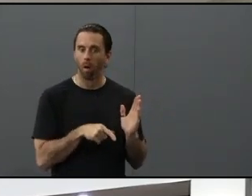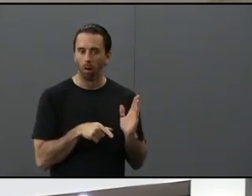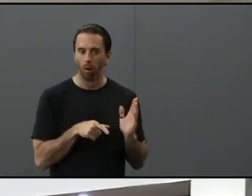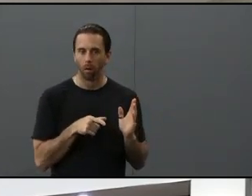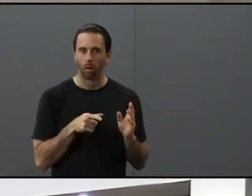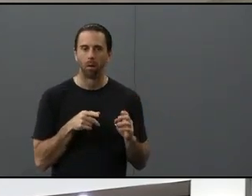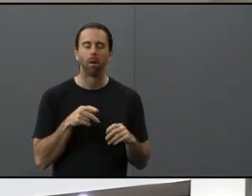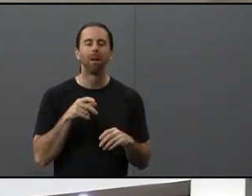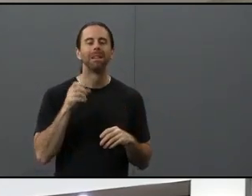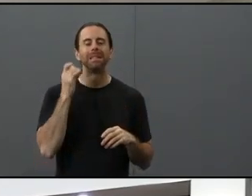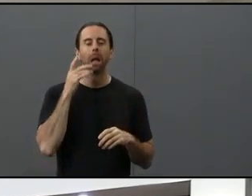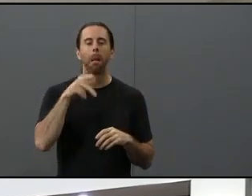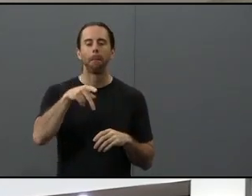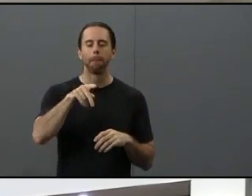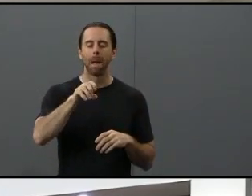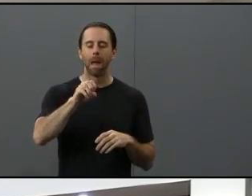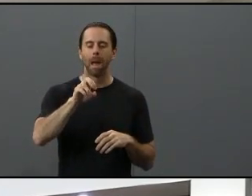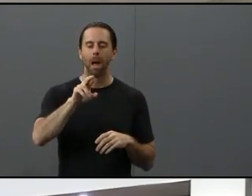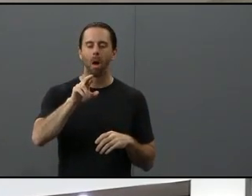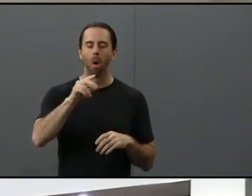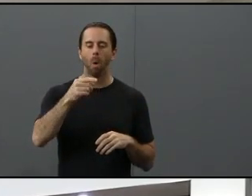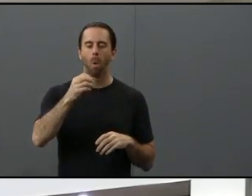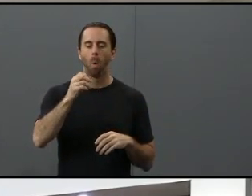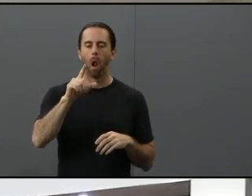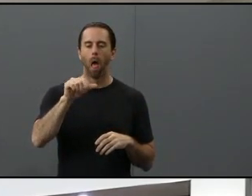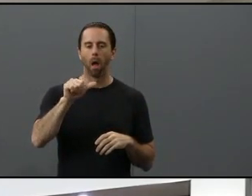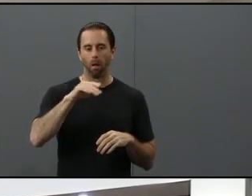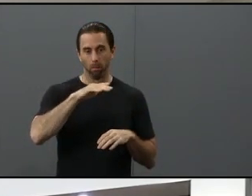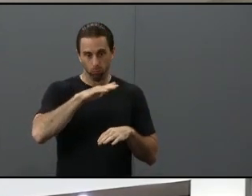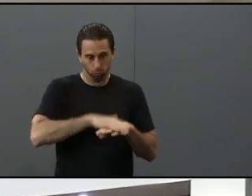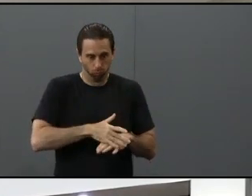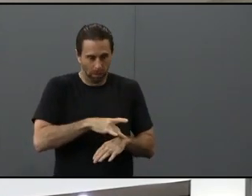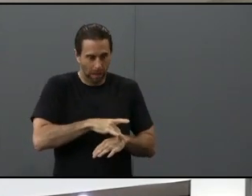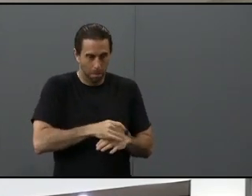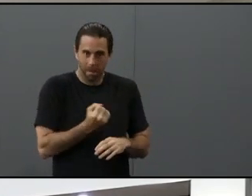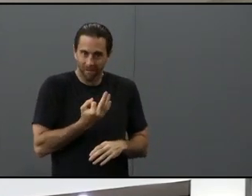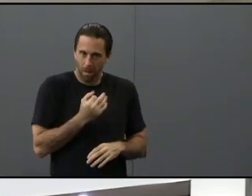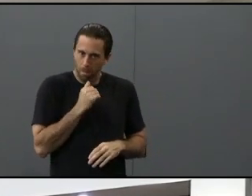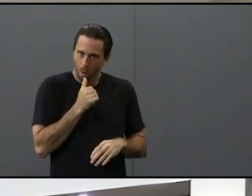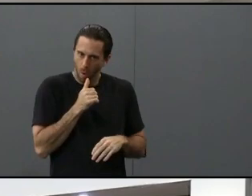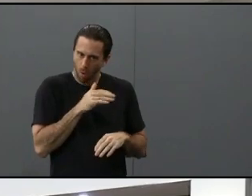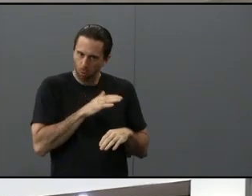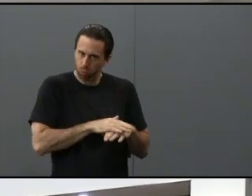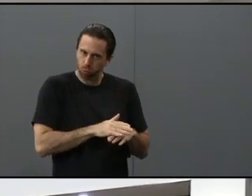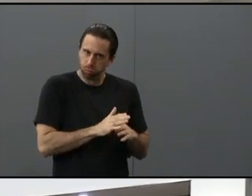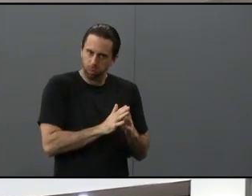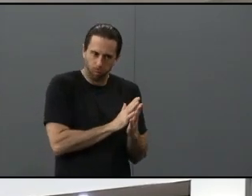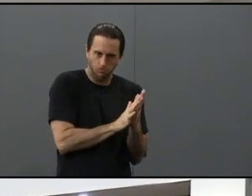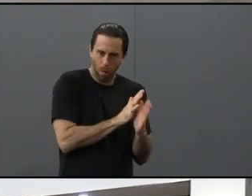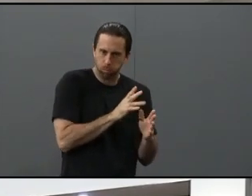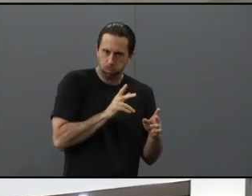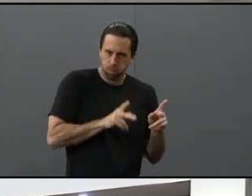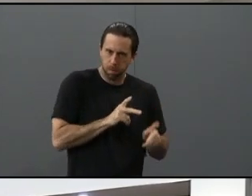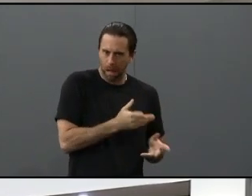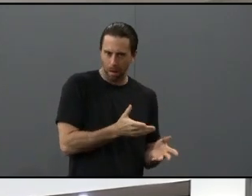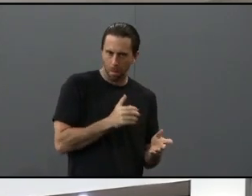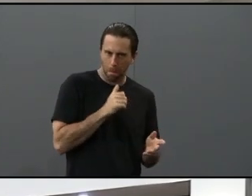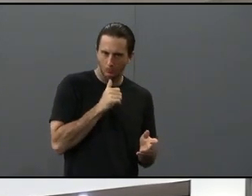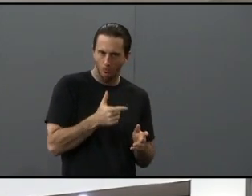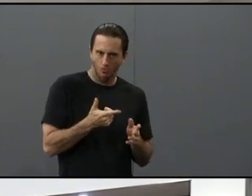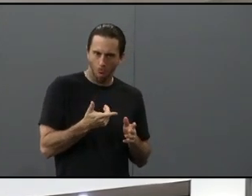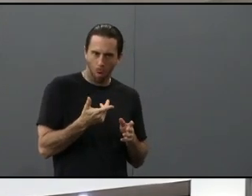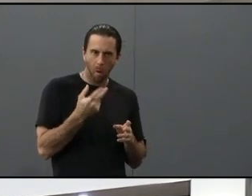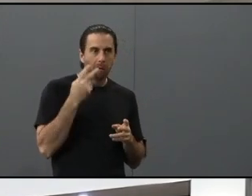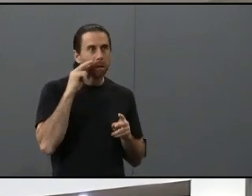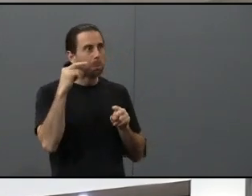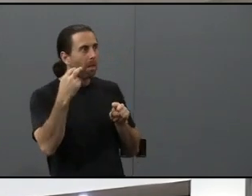pergola se retrouve entièrement sur la propriété privée et non sur l'emprise la voie publique elle n'obstruit pas l'angle de